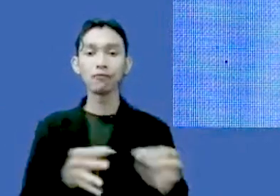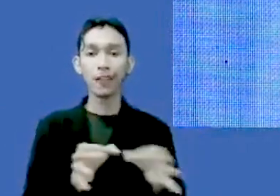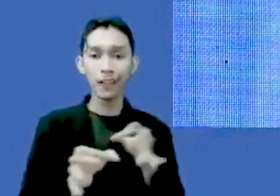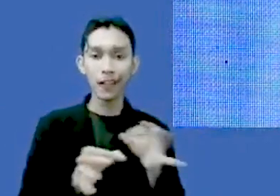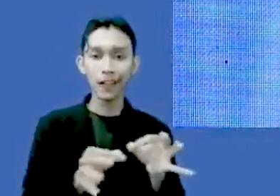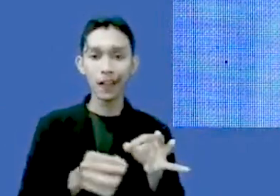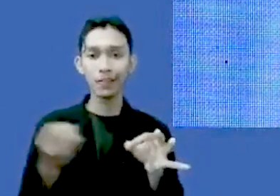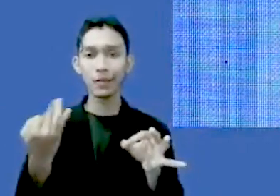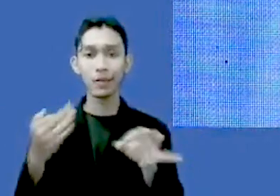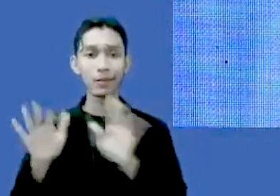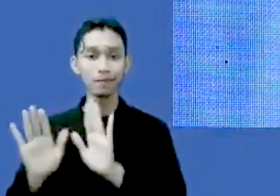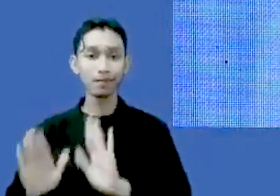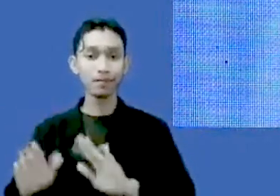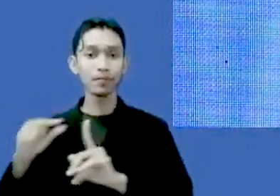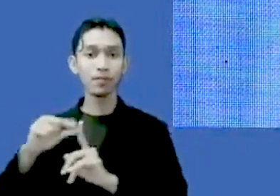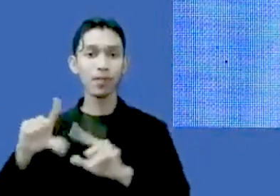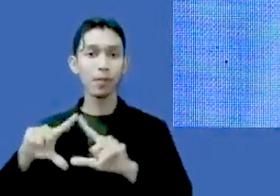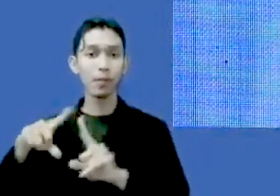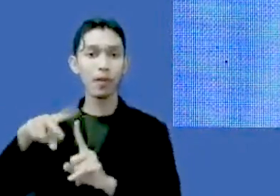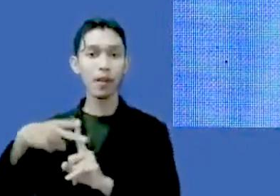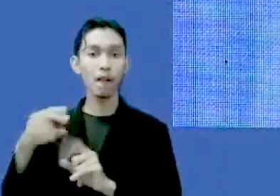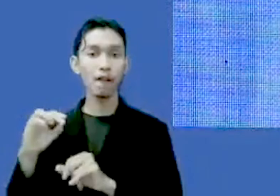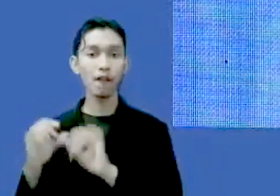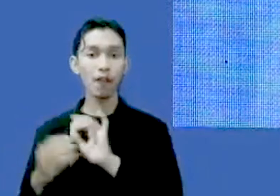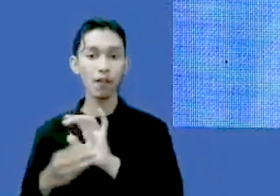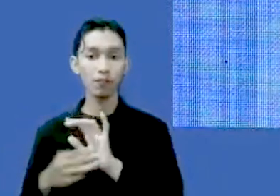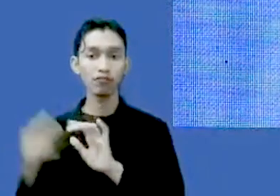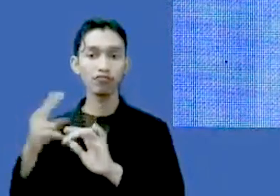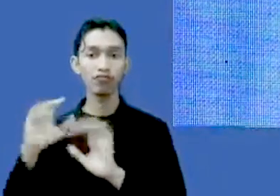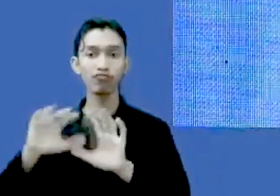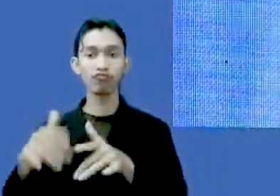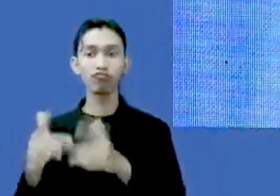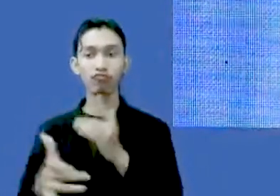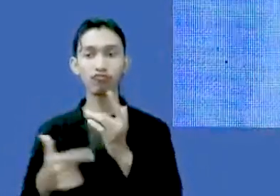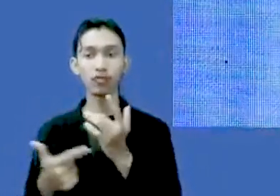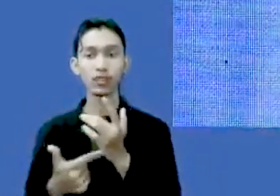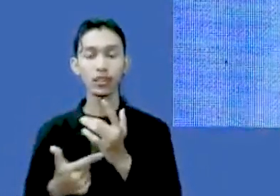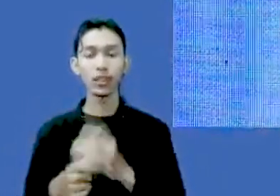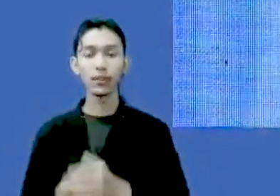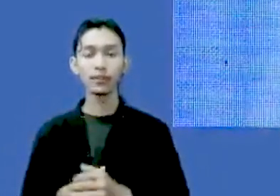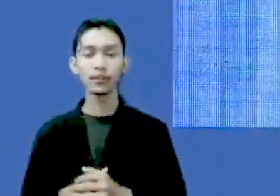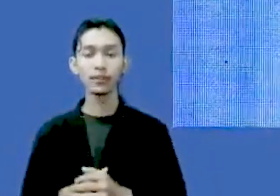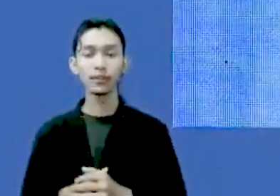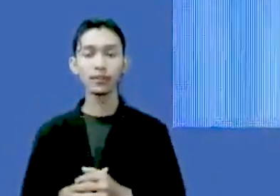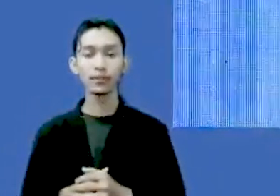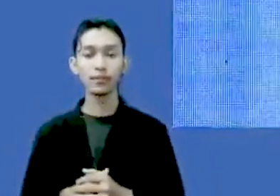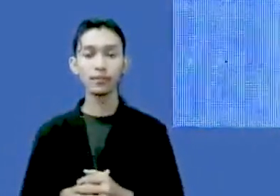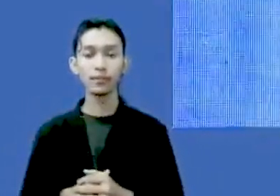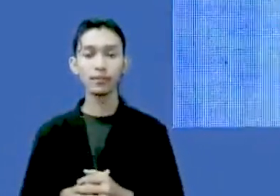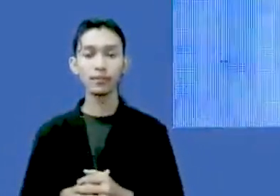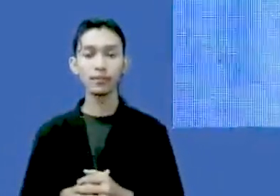untuk Hai nft misalnya Hai nonpaged pool token